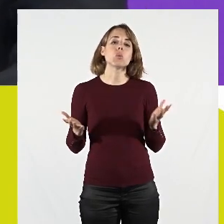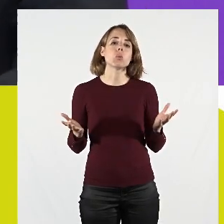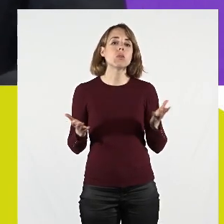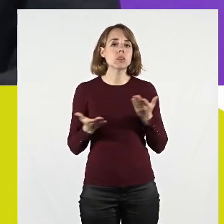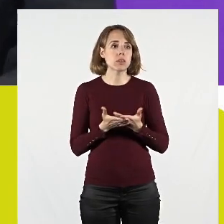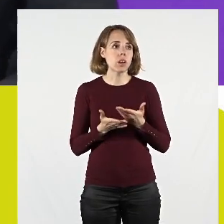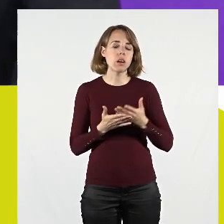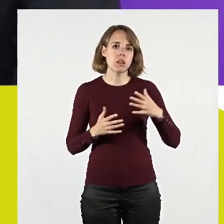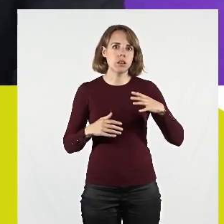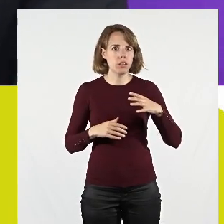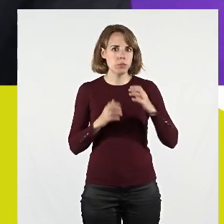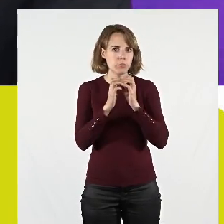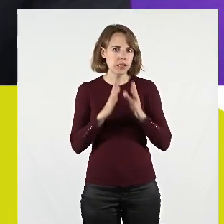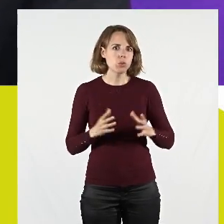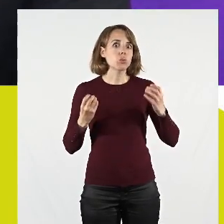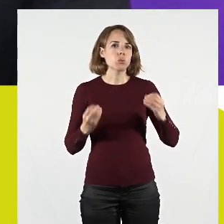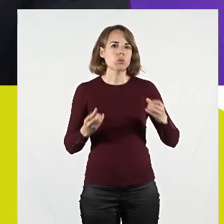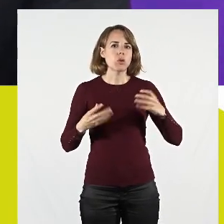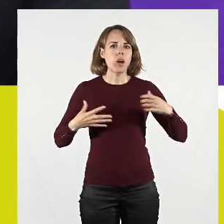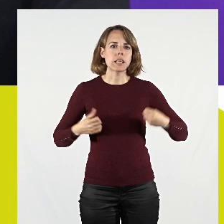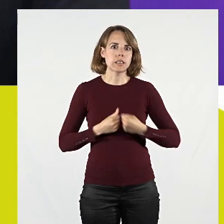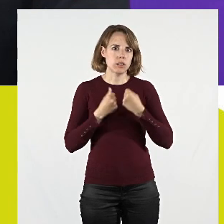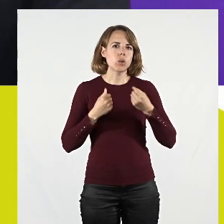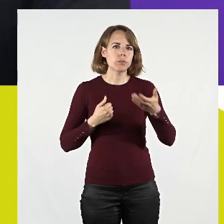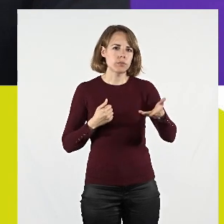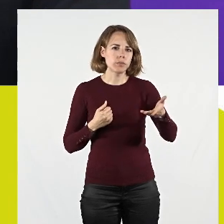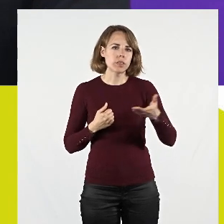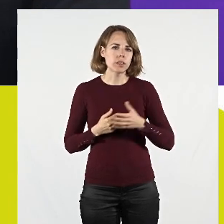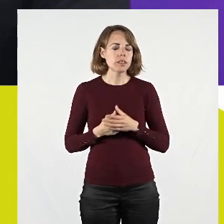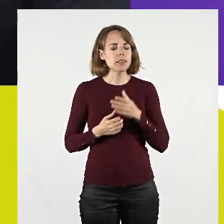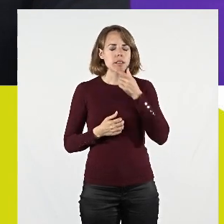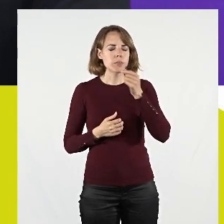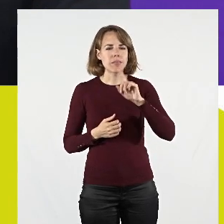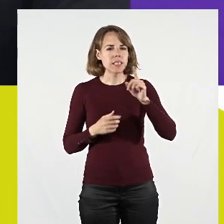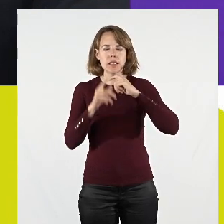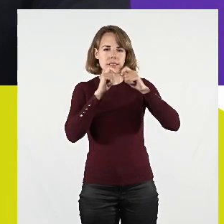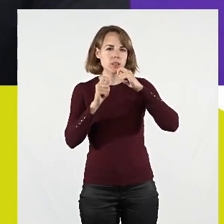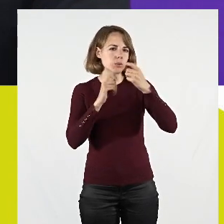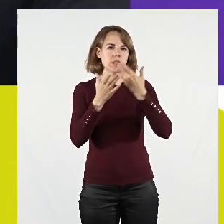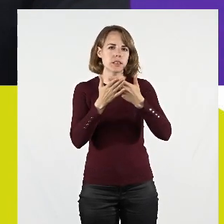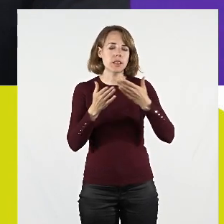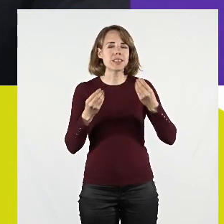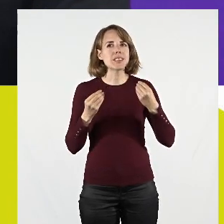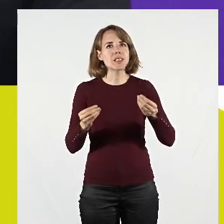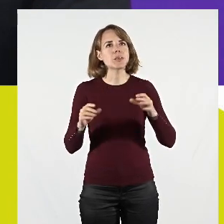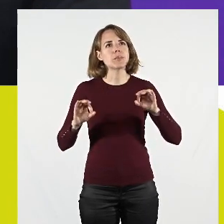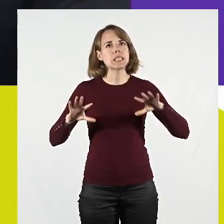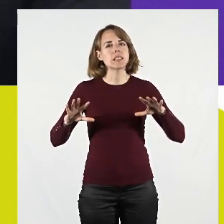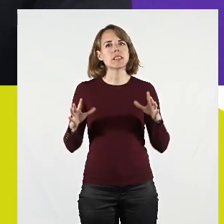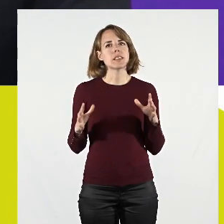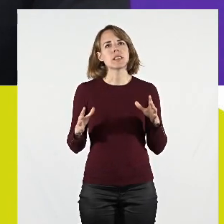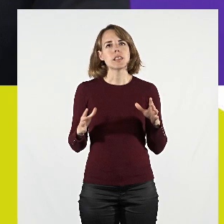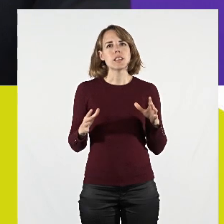l'accidentologie est forte. Mobiliser les gens, on a vu ce matin ensemble, c'est pas forcément facile dans ce monde-là. Ça fait très établissement designé plus